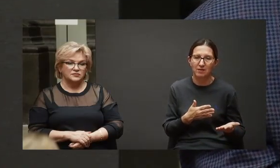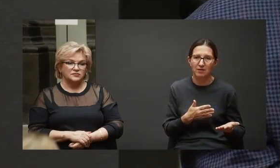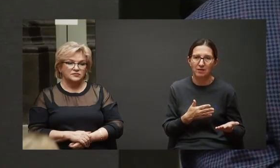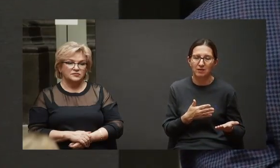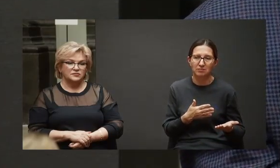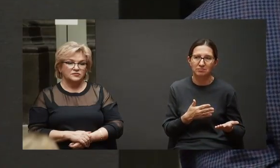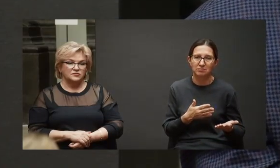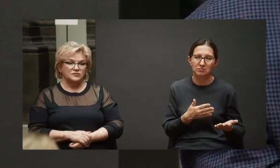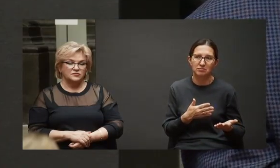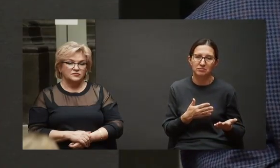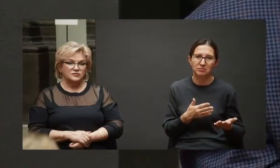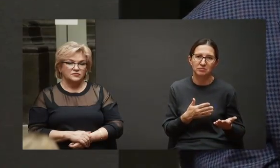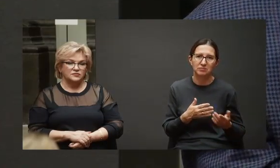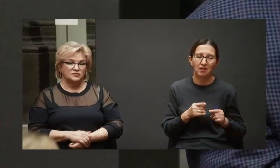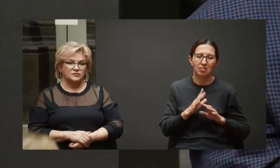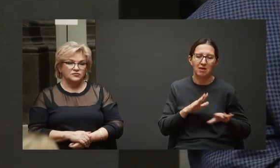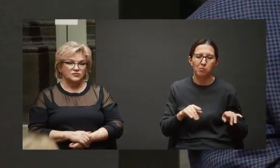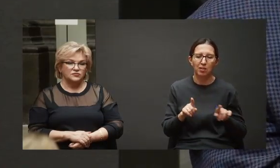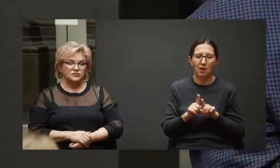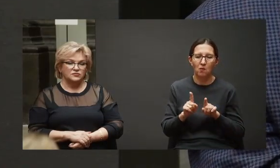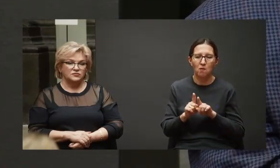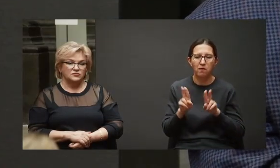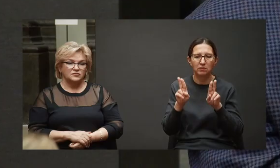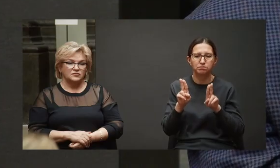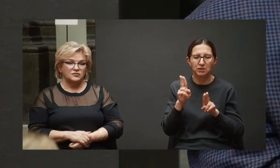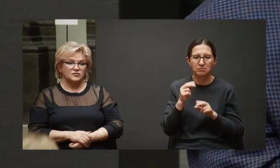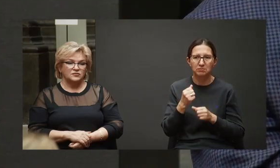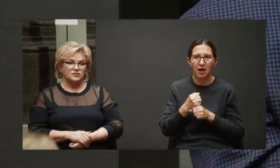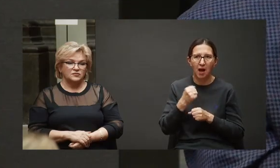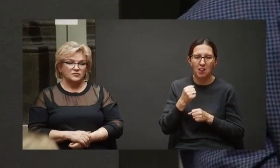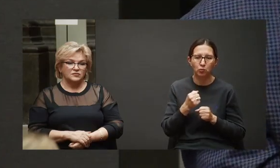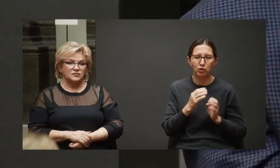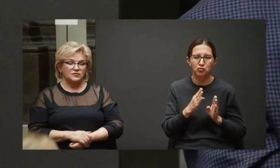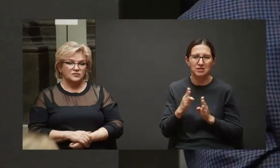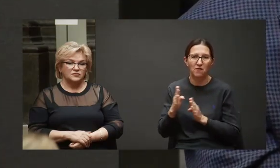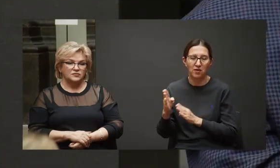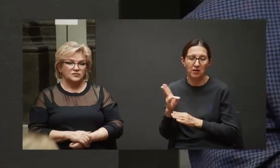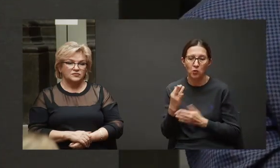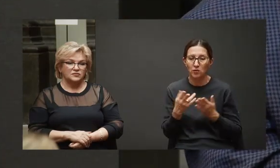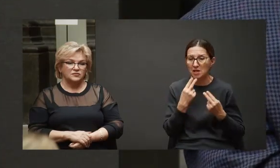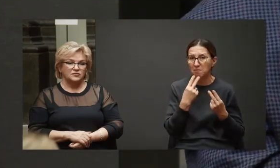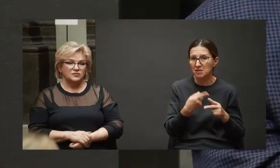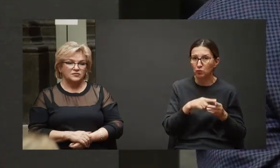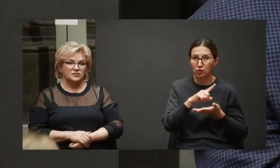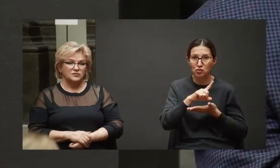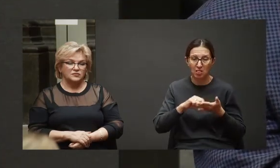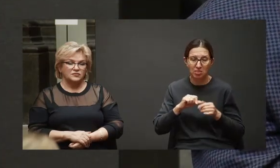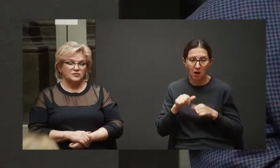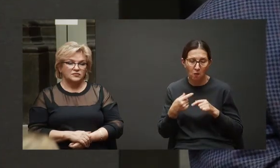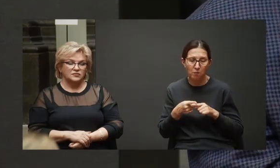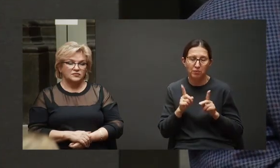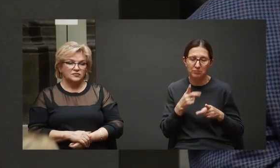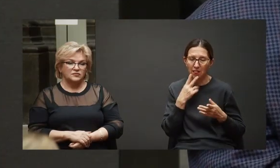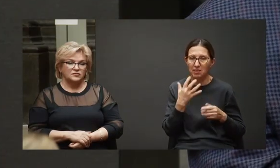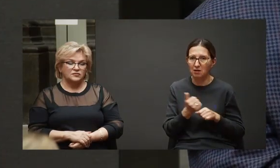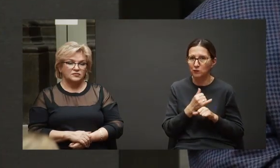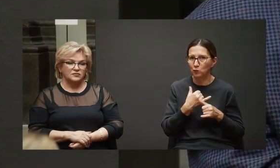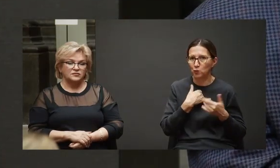вышел из канонического ряда. Хотя, если вы посмотрите на слепки, то да, вы его найдете,